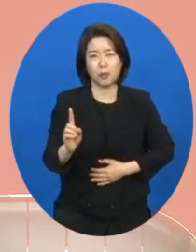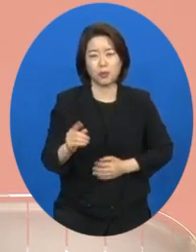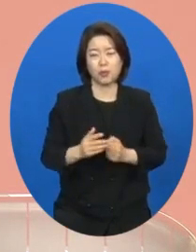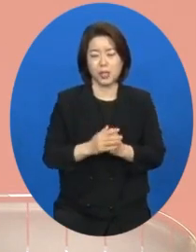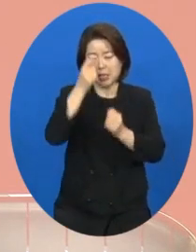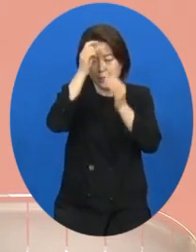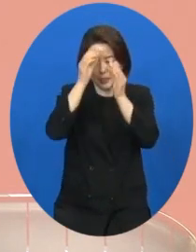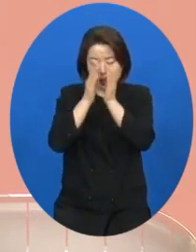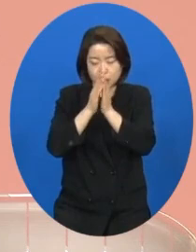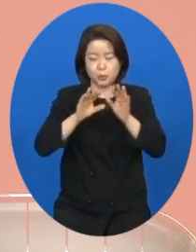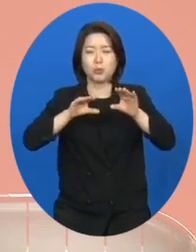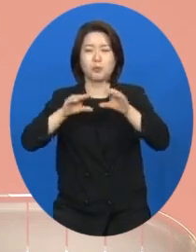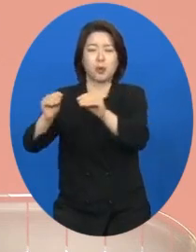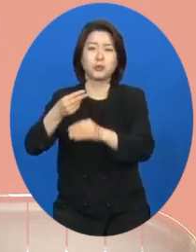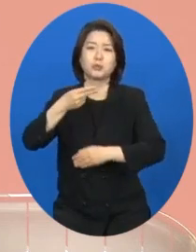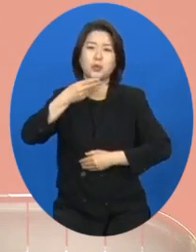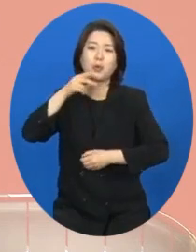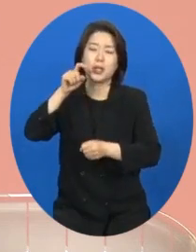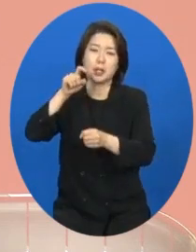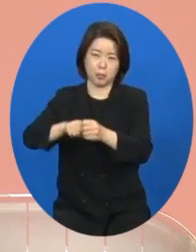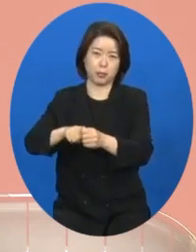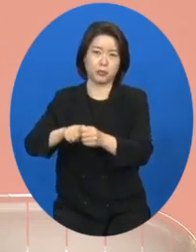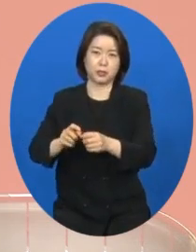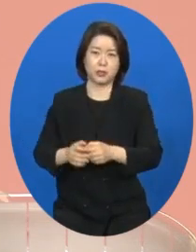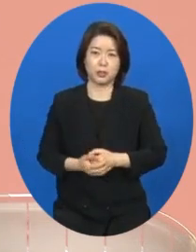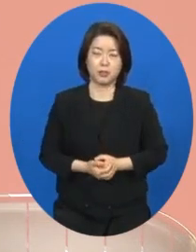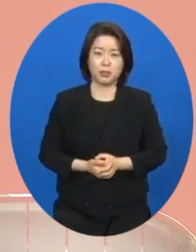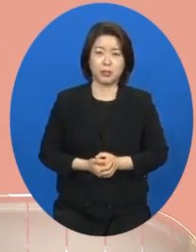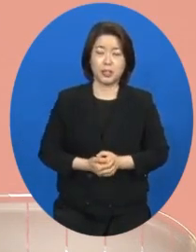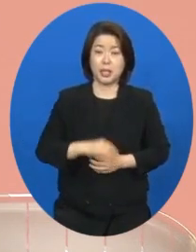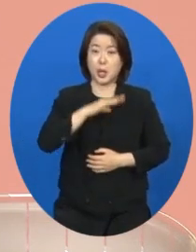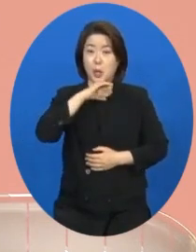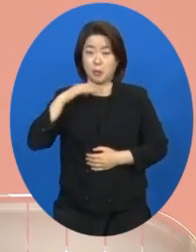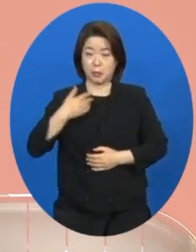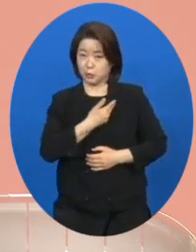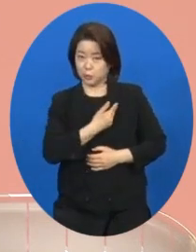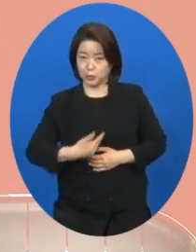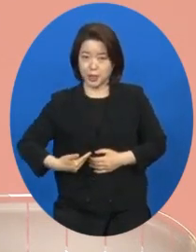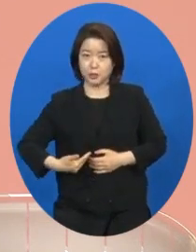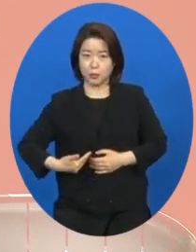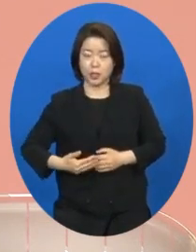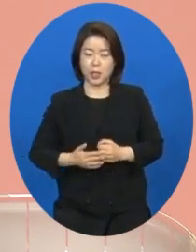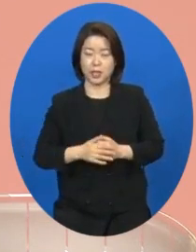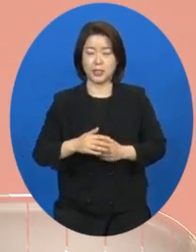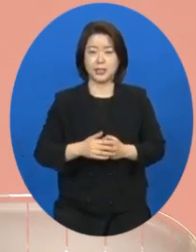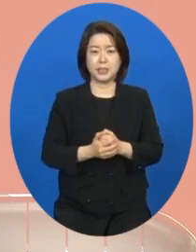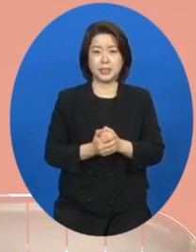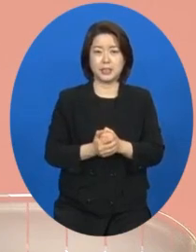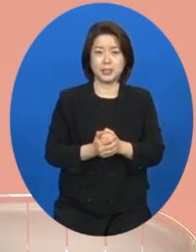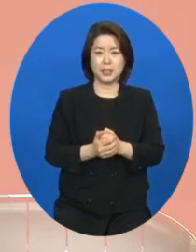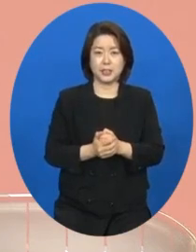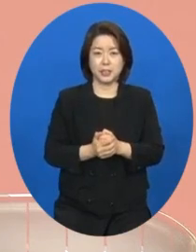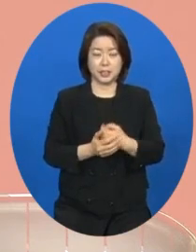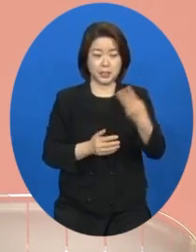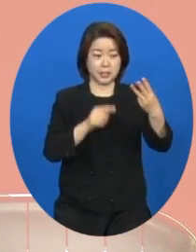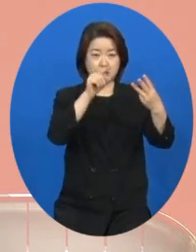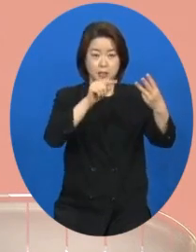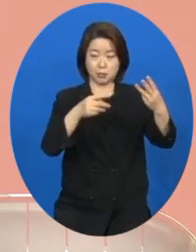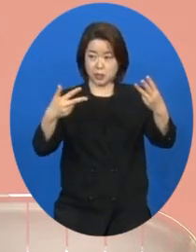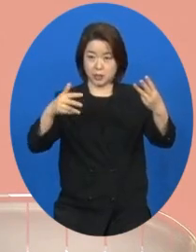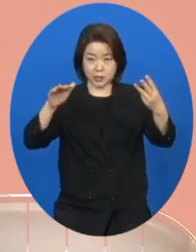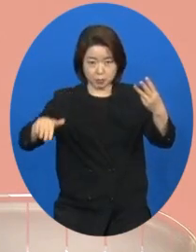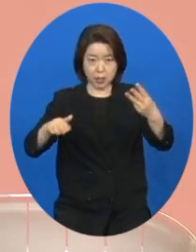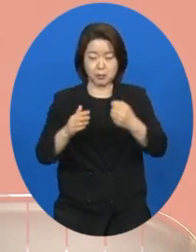막히지 않게 되기 때문입니다. 베드로 사도가 이 7절 하반절에 이렇게 말씀합니다. 이는